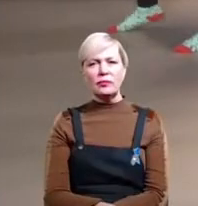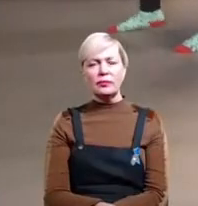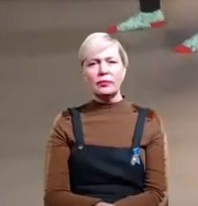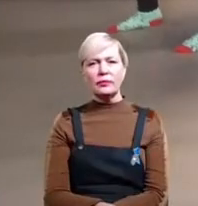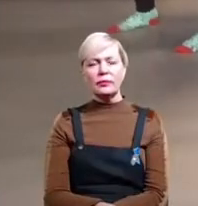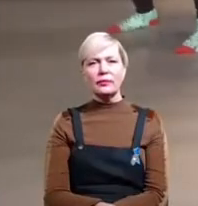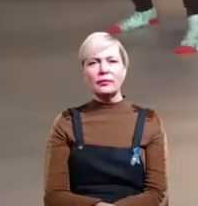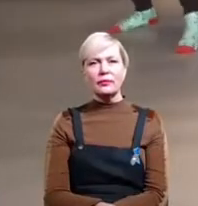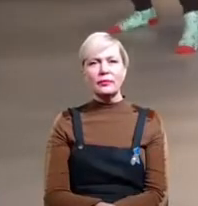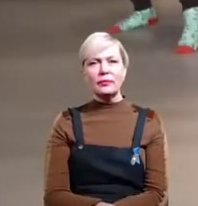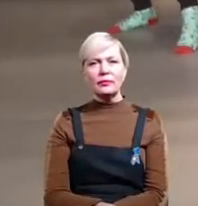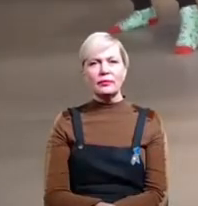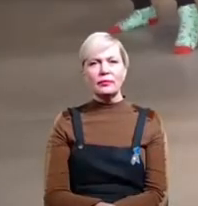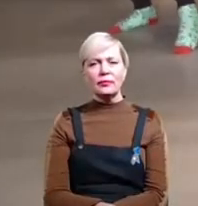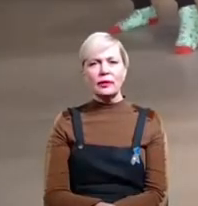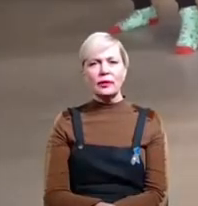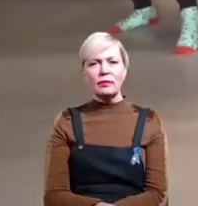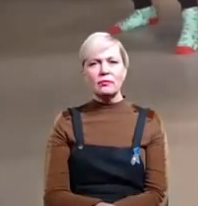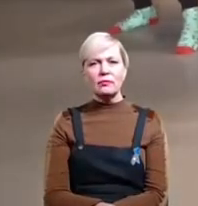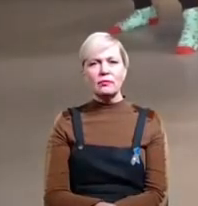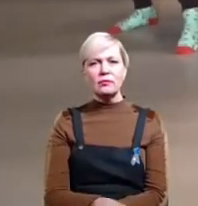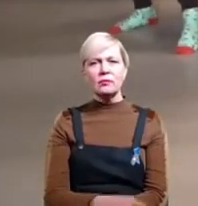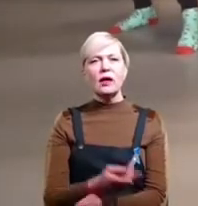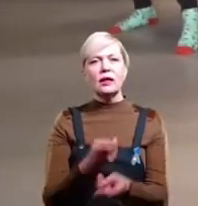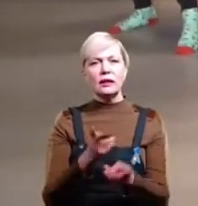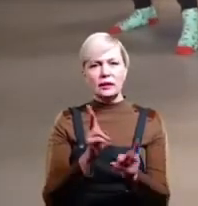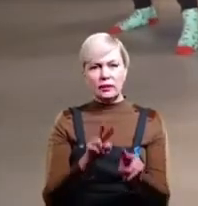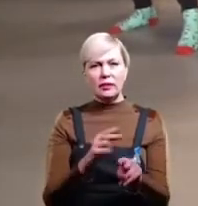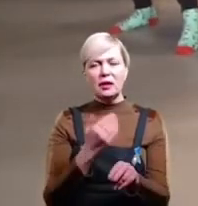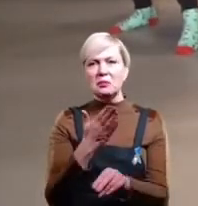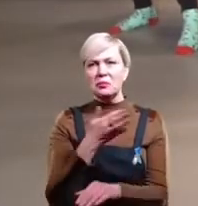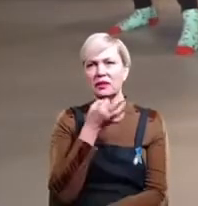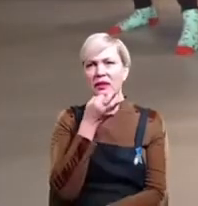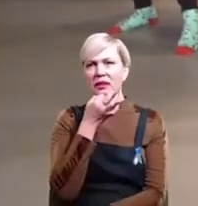А вы делаете, вот вы оставляете, вам так нормально, мне нравится, как у вас.